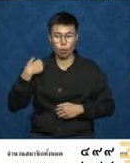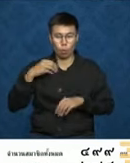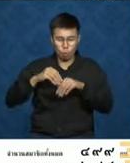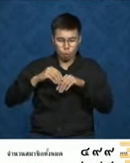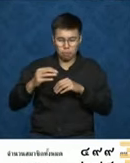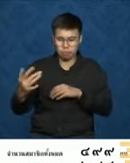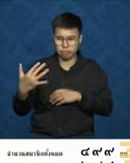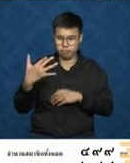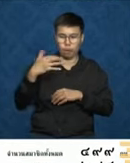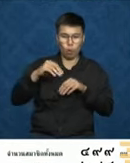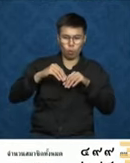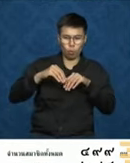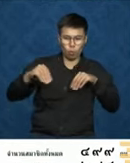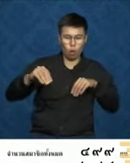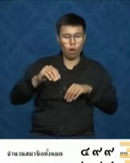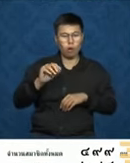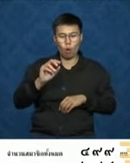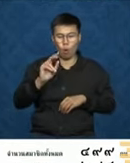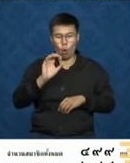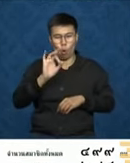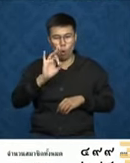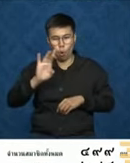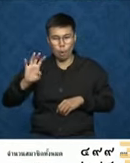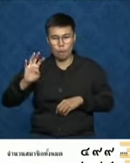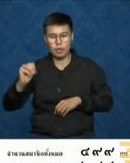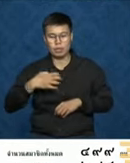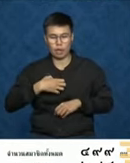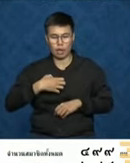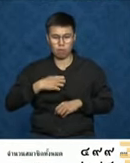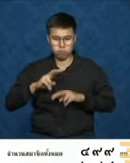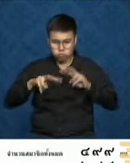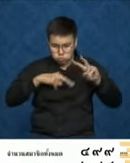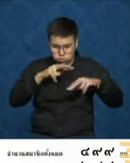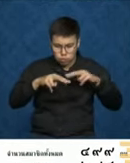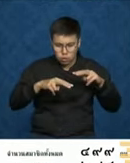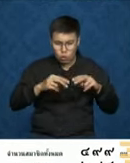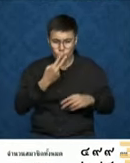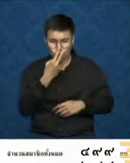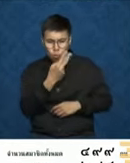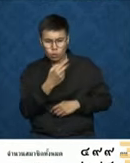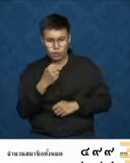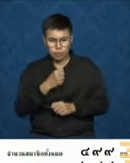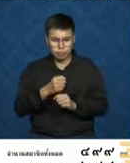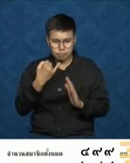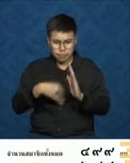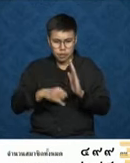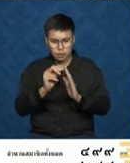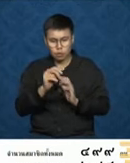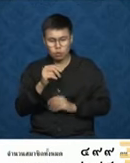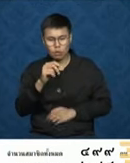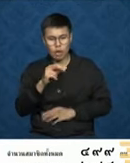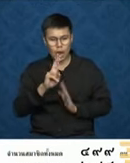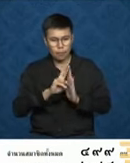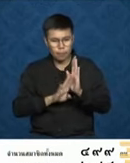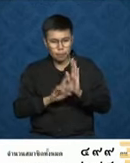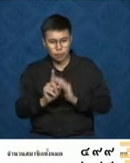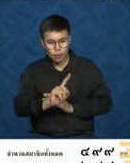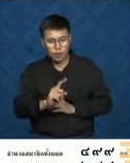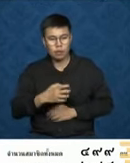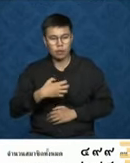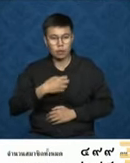เมตรขอให้หน่วยงานที่เกี่ยวข้องค่ะเข้าไปตรวจสอบว่าทำผิดระเบียบหรือไม่นะคะข้อ 6สำคัญมากค่ะท่าน